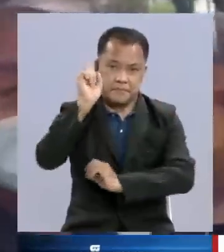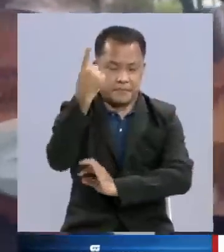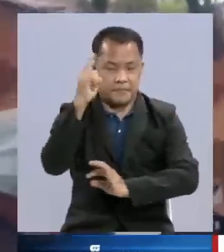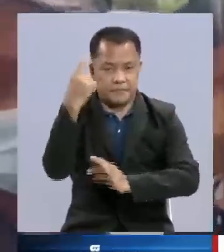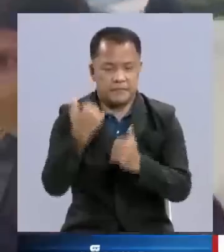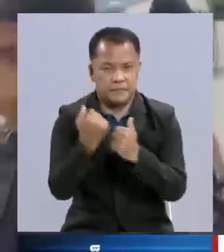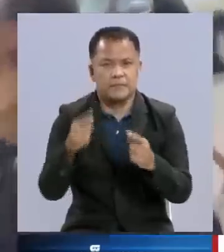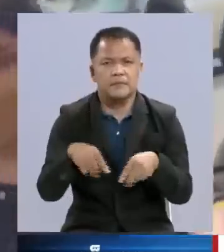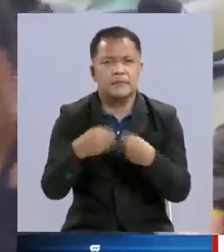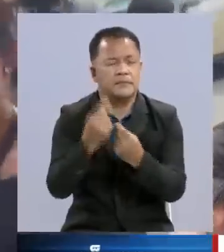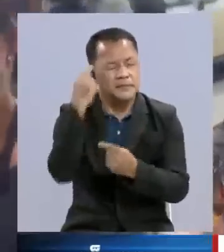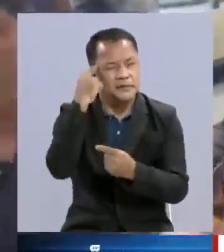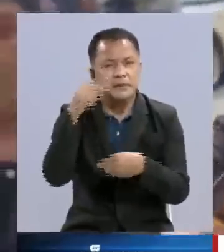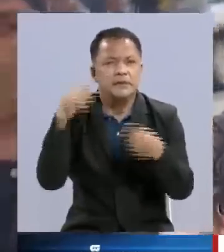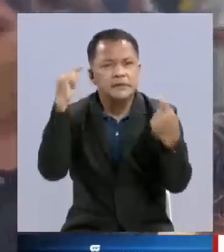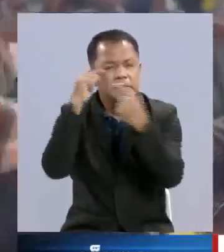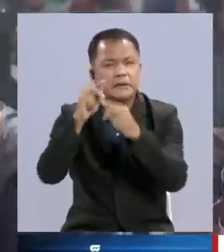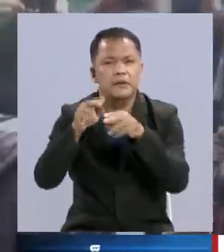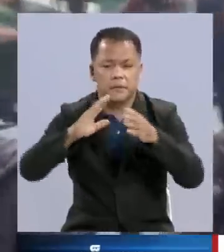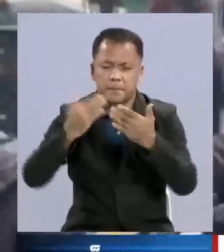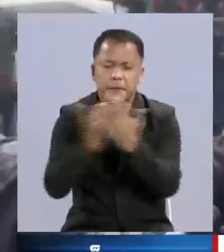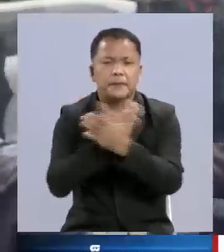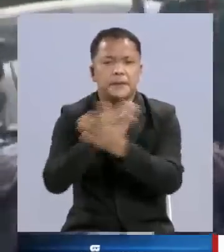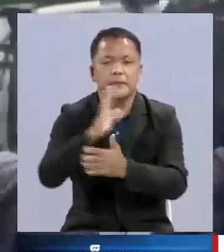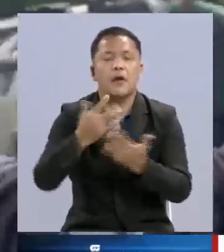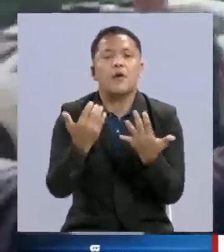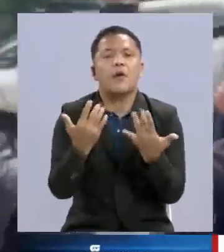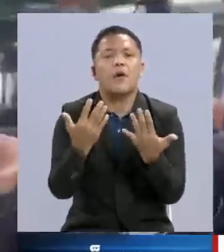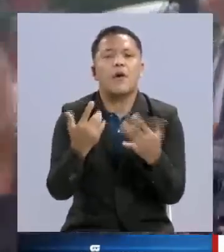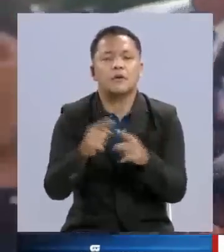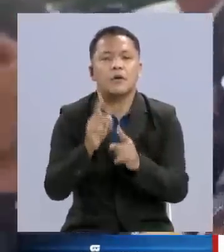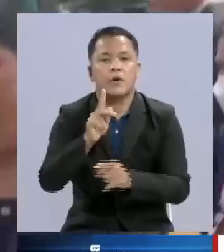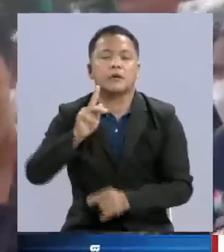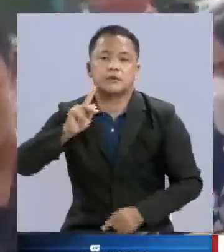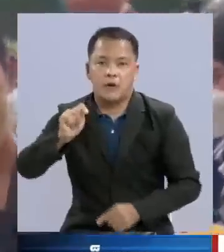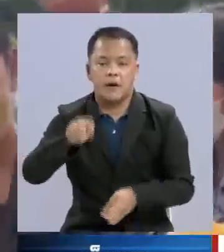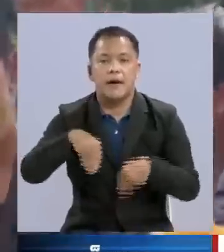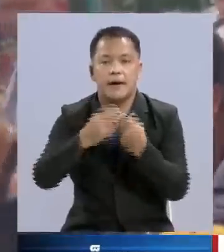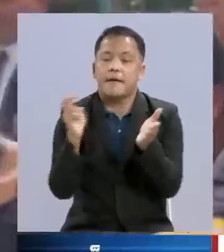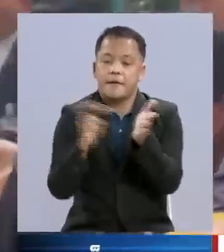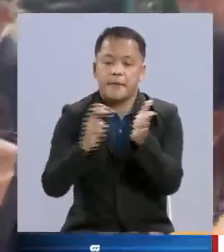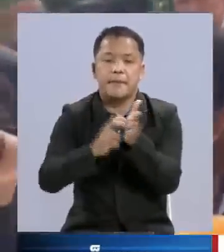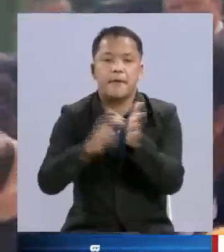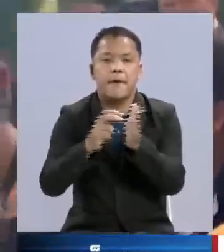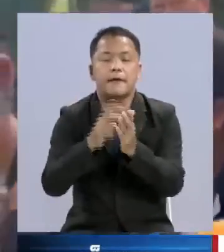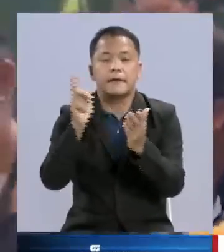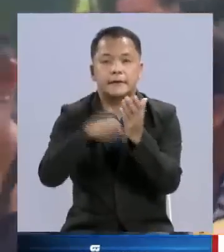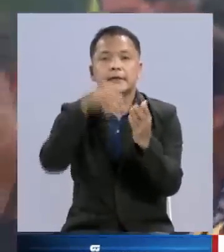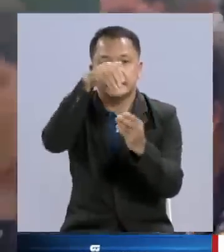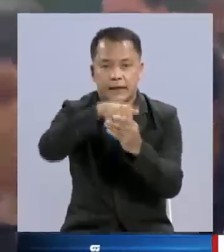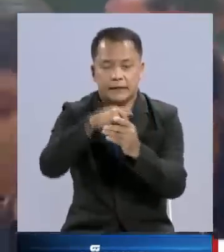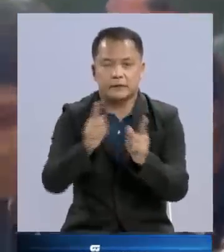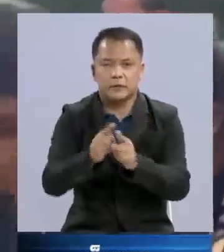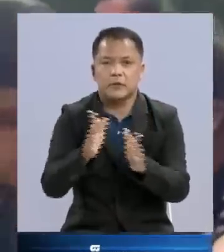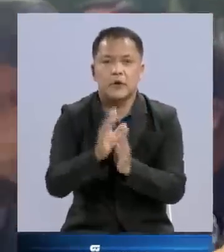แล้วก็คือเหมือนกับว่าอย่าไปคาดเดาการเปลี่ยนแปลงทางการเมืองเลยอ่ะตอนนี้รอในส่วนของกกต.ให้รับรองผลการเลือกตั้งโดยเฉ